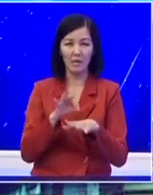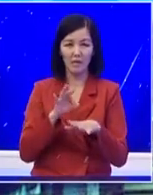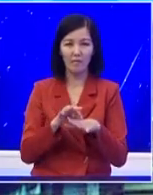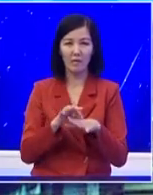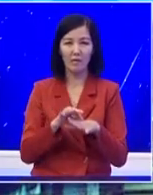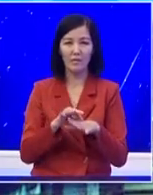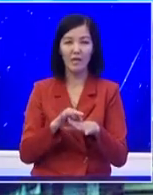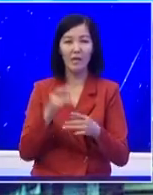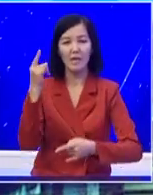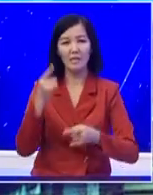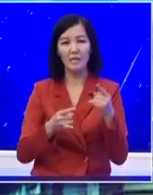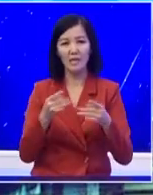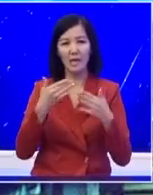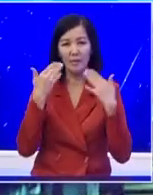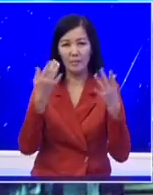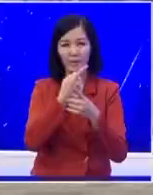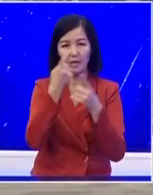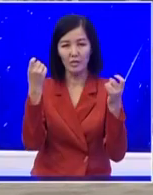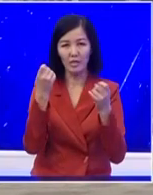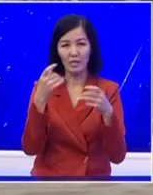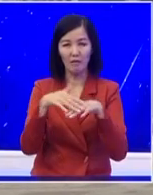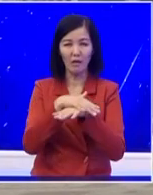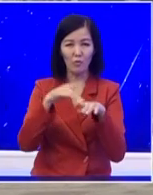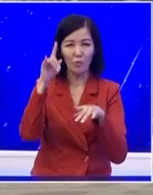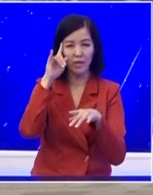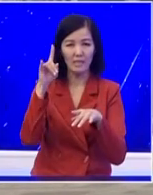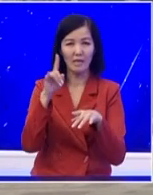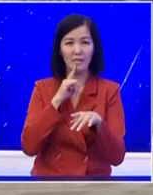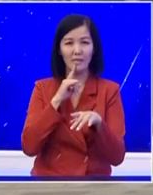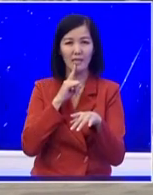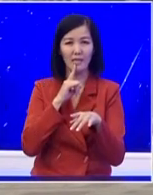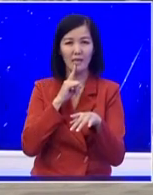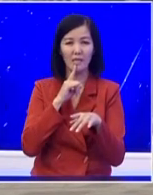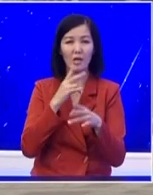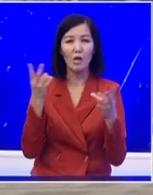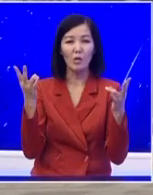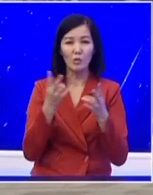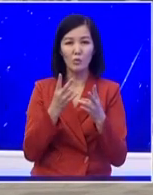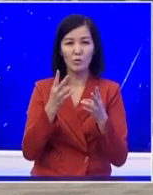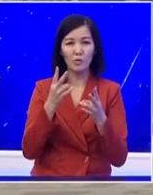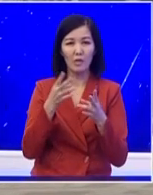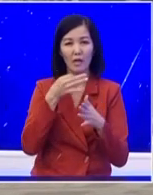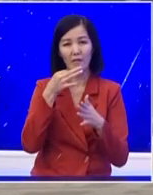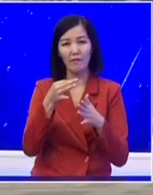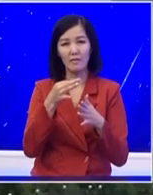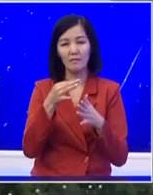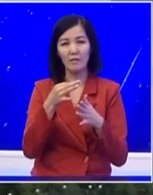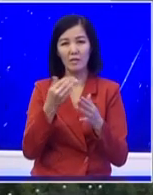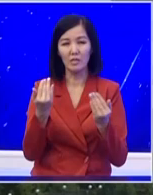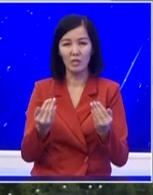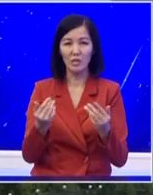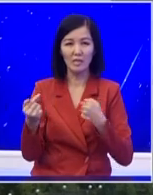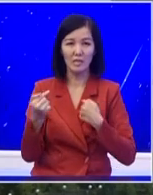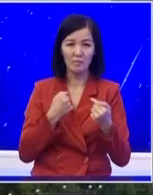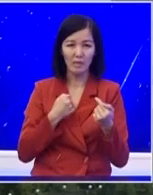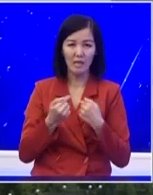в телеобращении народу Казахстана. Глава государства призвал соотечественников проявить стойкость и ответственность перед испытаниями, которые выпали